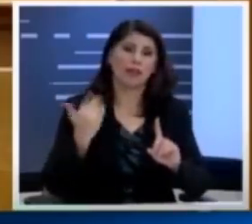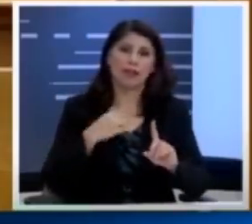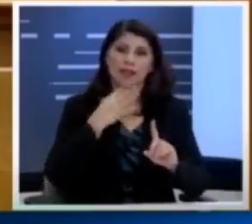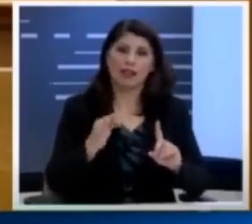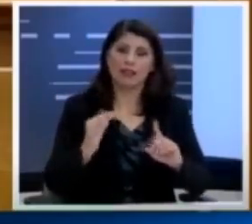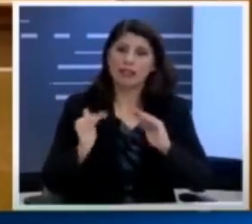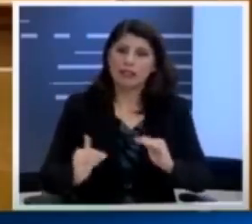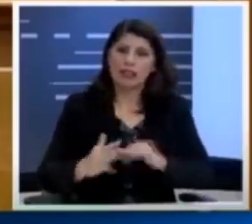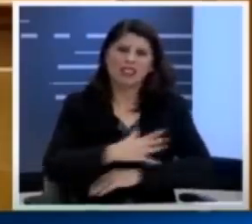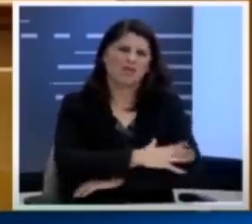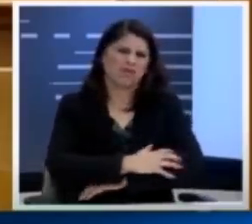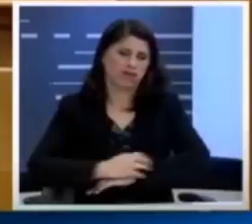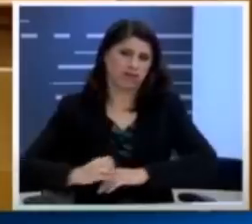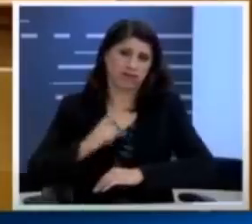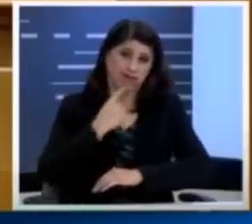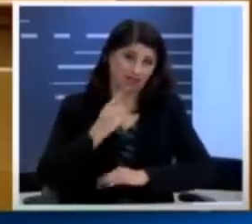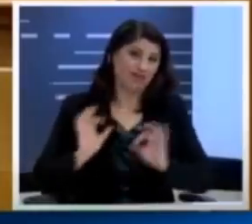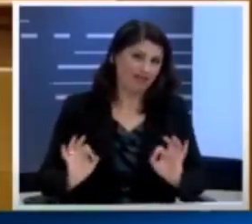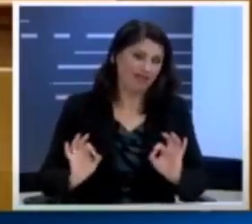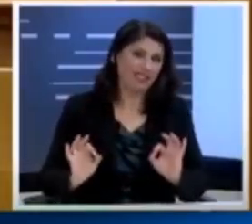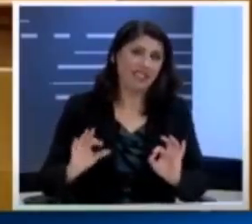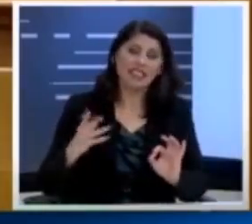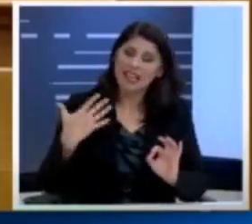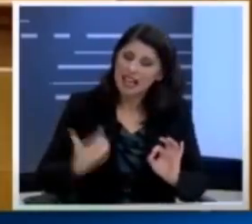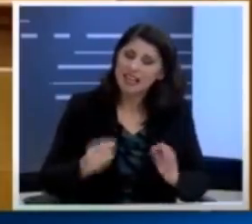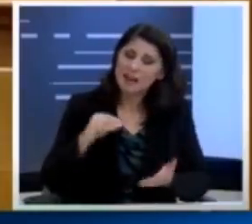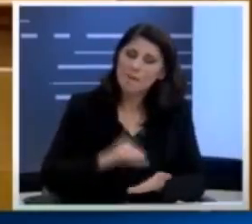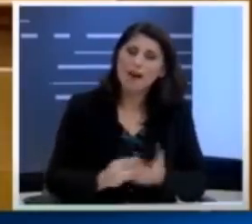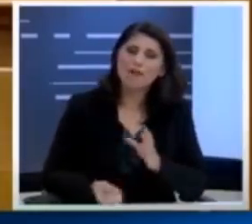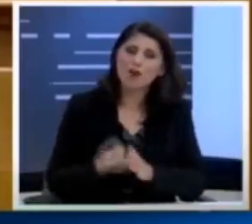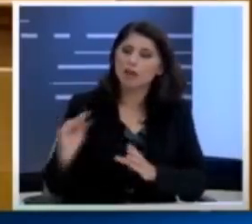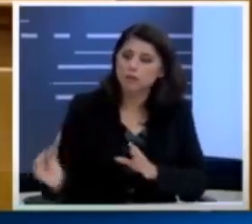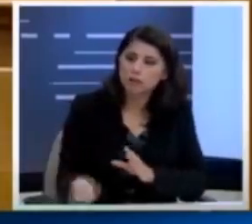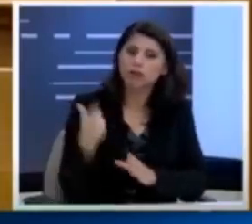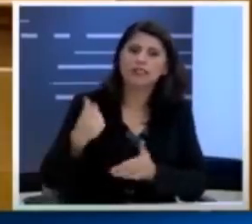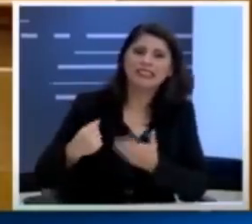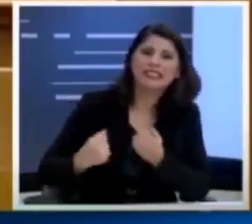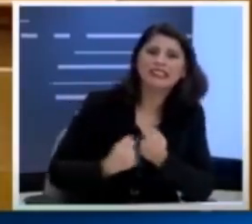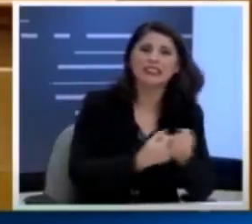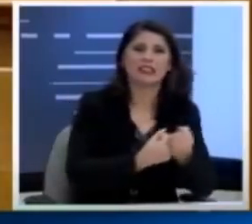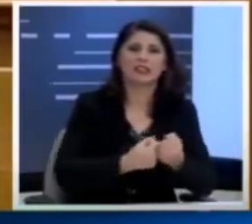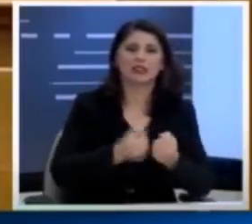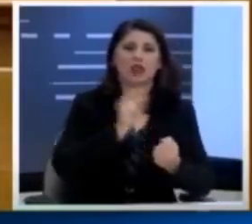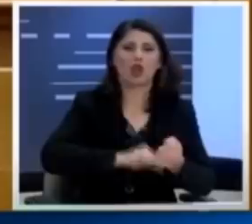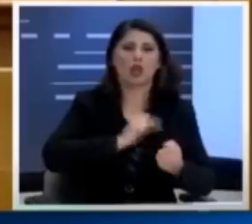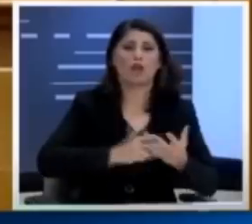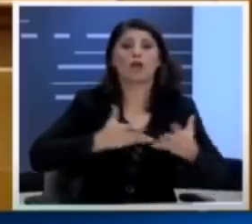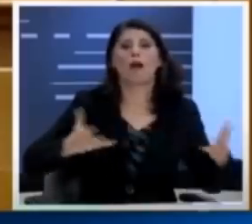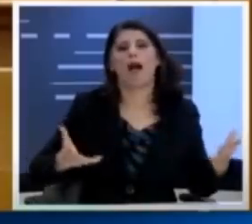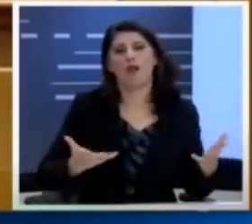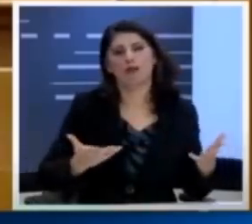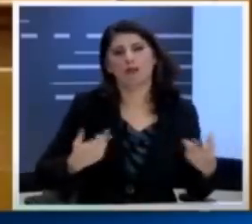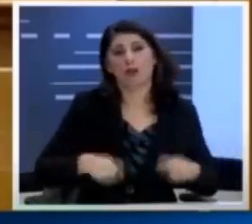δηλαδή σε κατάσταση εξαθλίωσης, για να εξηγούμαστε, ώστε να βρεθούν πάλι νέες πηγές στήριξης της κερδοφορίας των